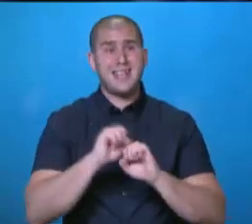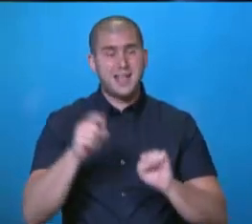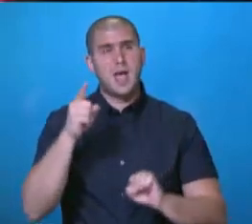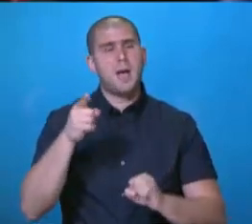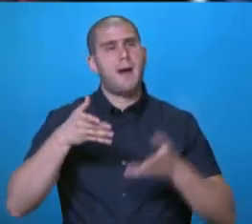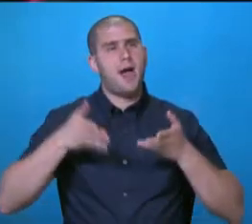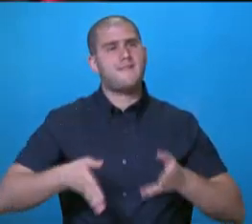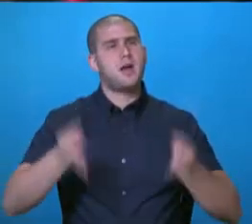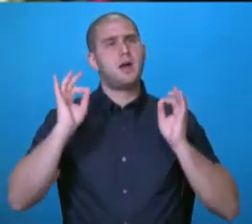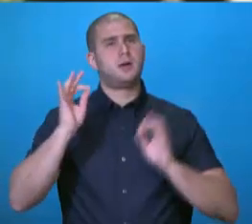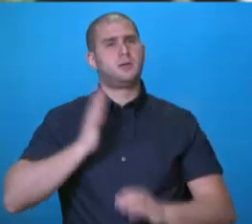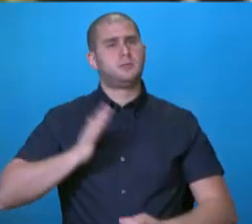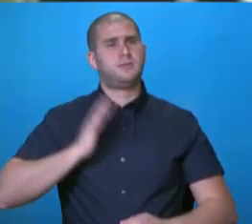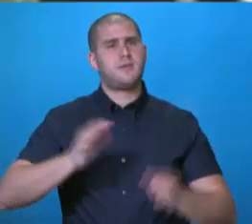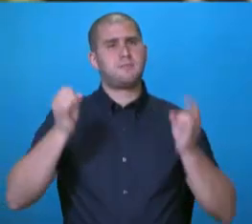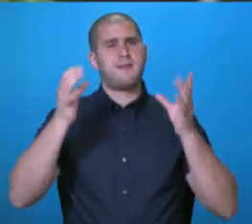להלוויה ממלכתית ומפוארת.